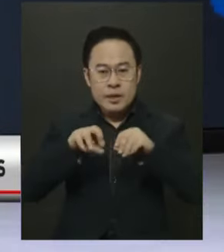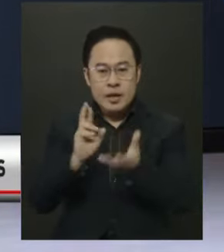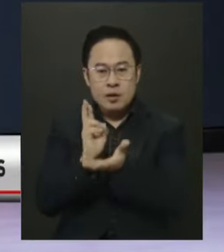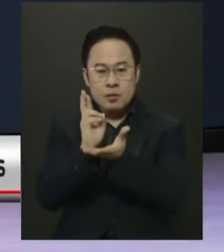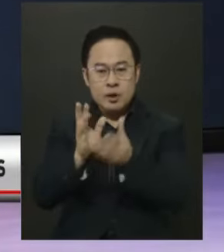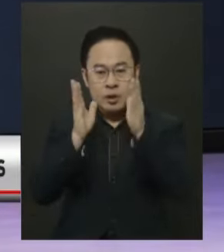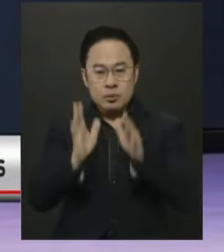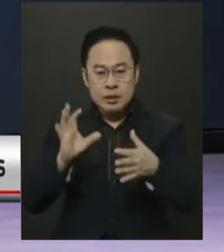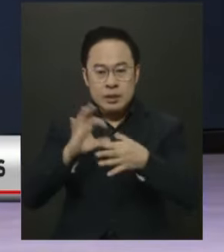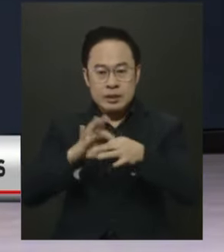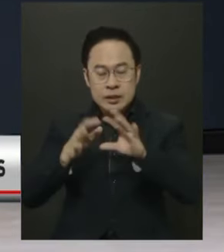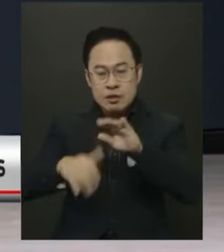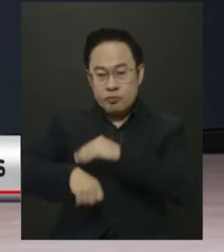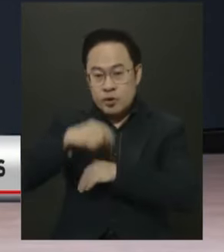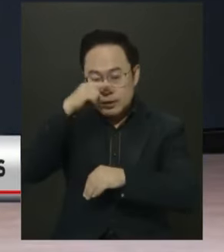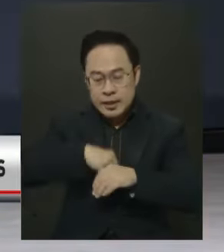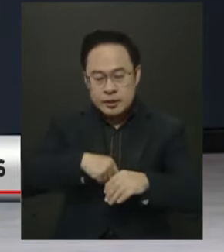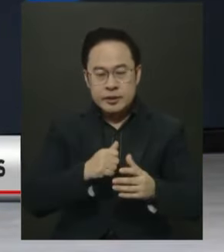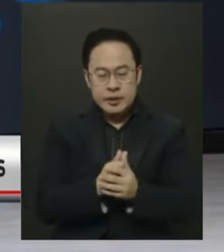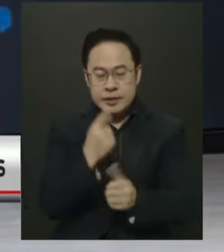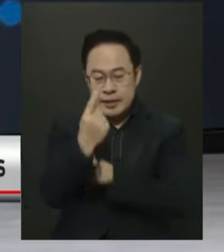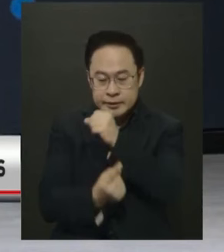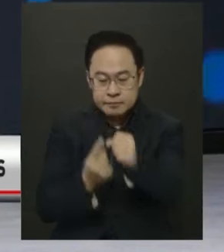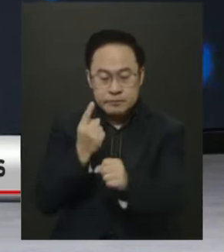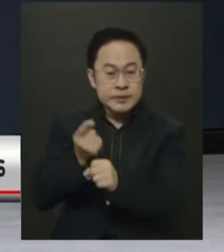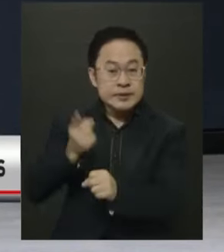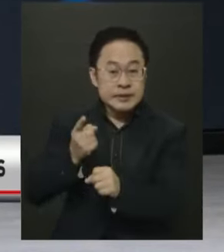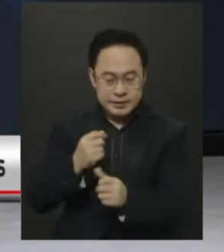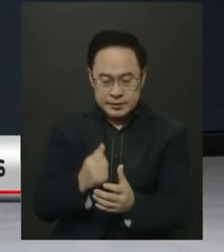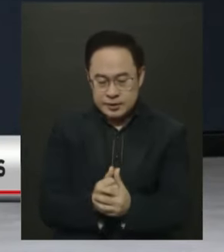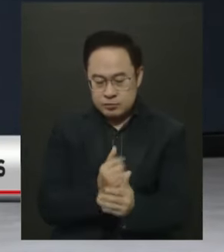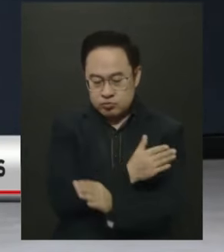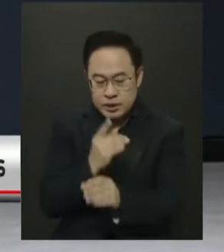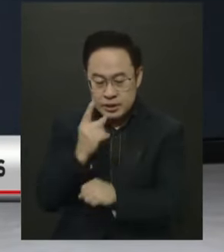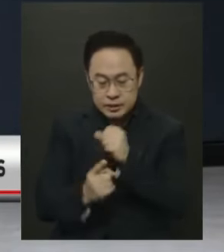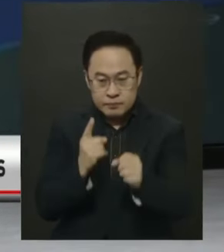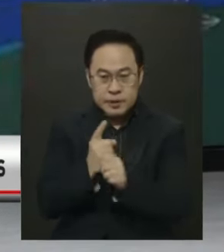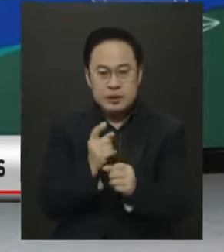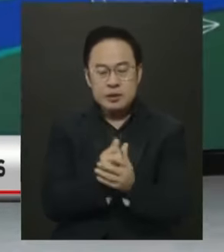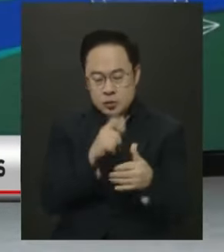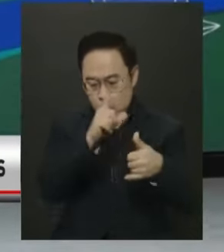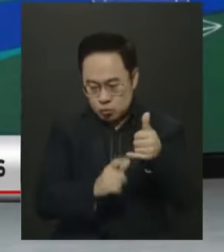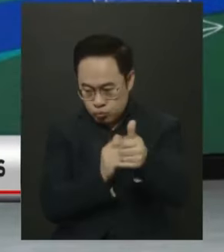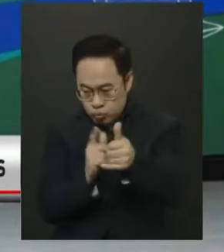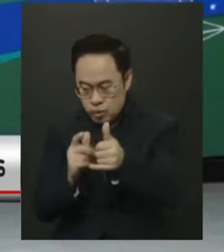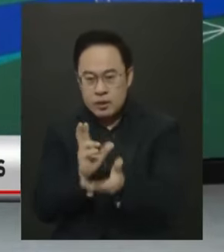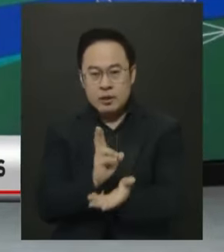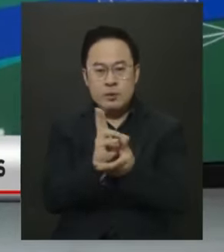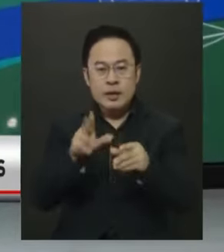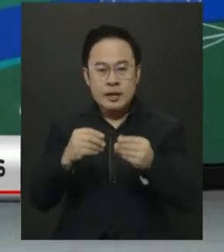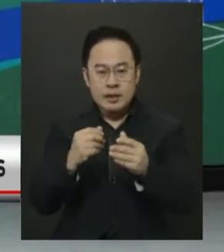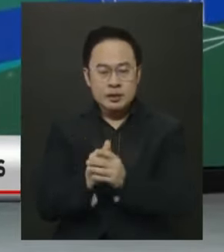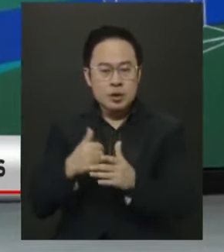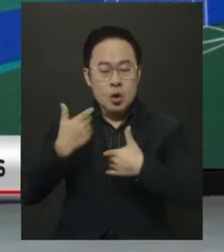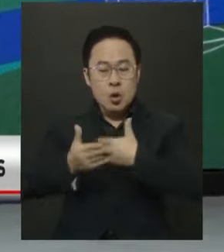ก่บุคลากใวงการฟุบอลด้านต่างๆหลจบรดูการที่ผ่านมานะครับรวมทงสิ้น 30 รังวันที่หอประชุมเมืองไยประกัชี